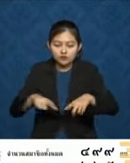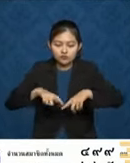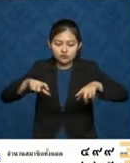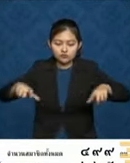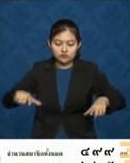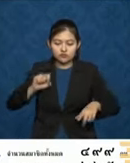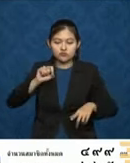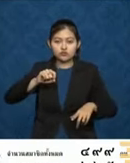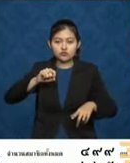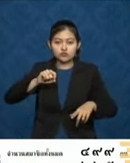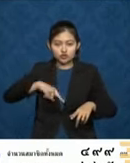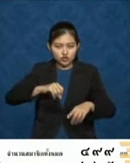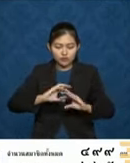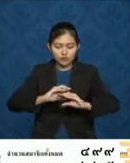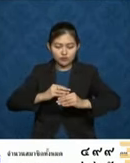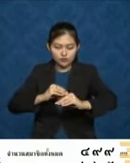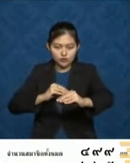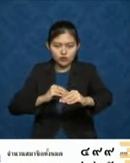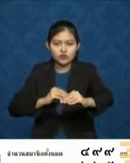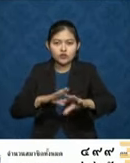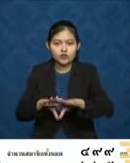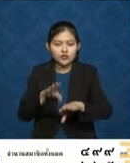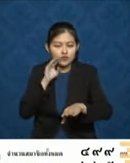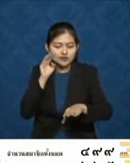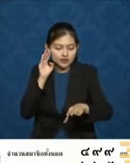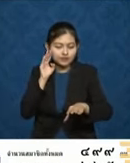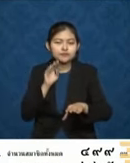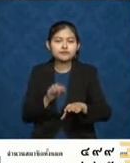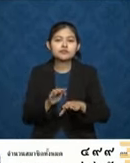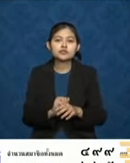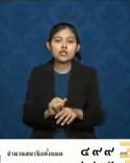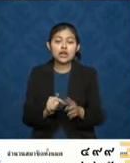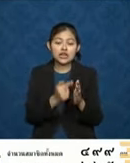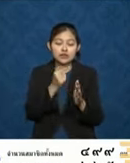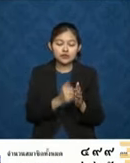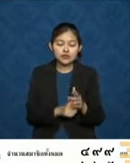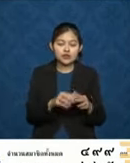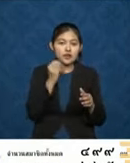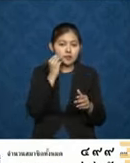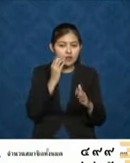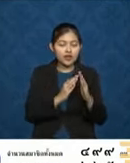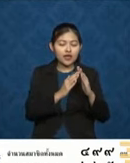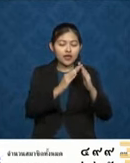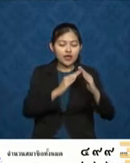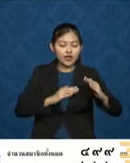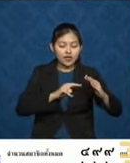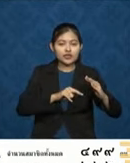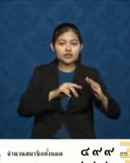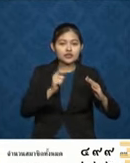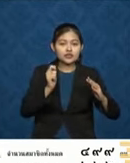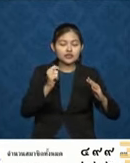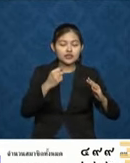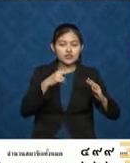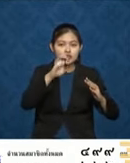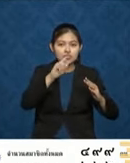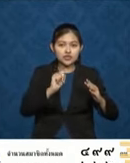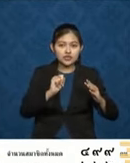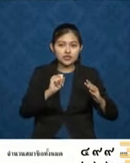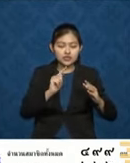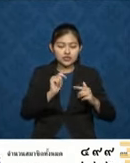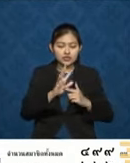ซ่อมแซมถนนเชื่อมตำบลเหมือนกันครับเชื่อมตั้งแต่ทางเข้าบ้านหินตั้งตำบลทรัพย์สมบูรณ์นะครับตรงบริเวณ